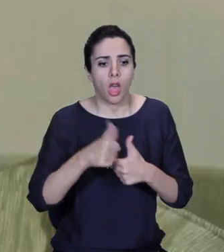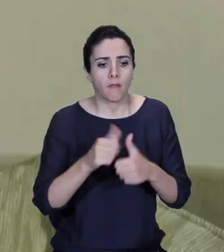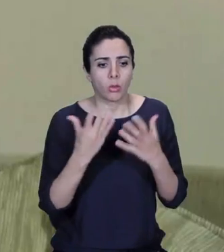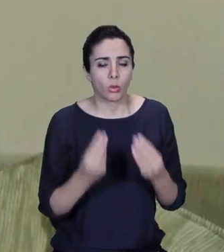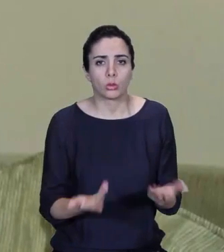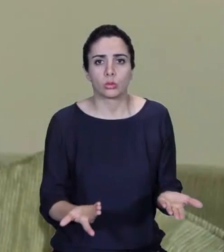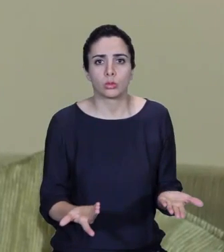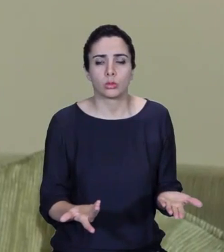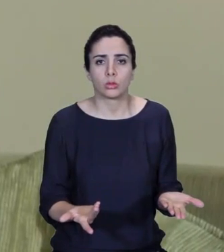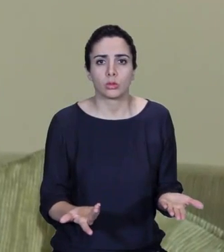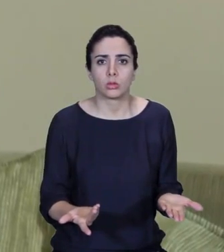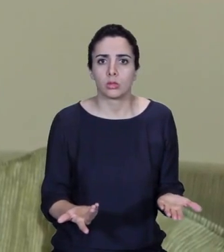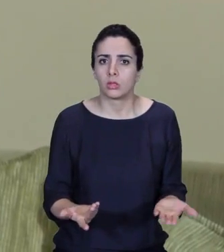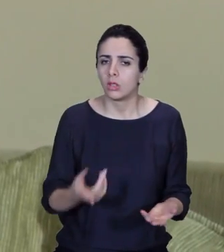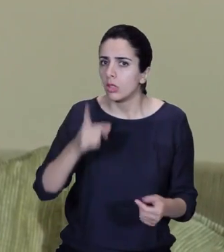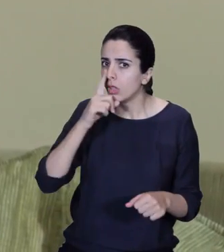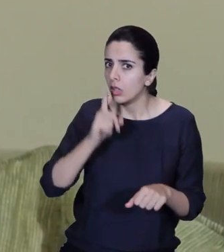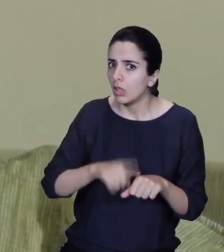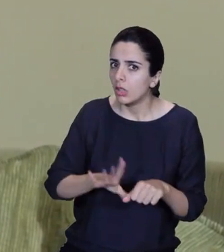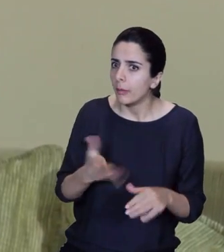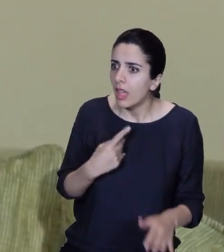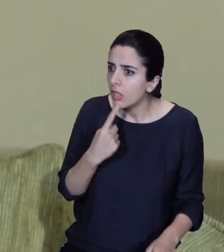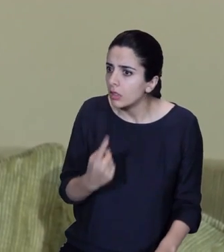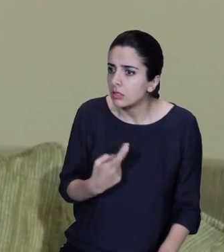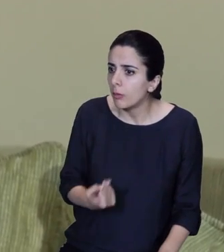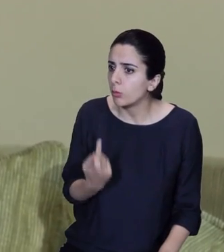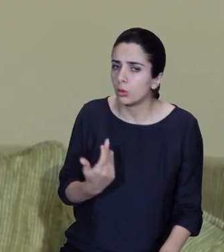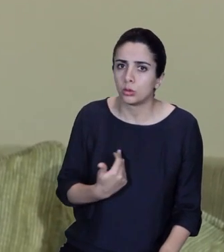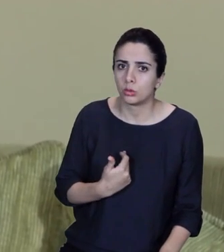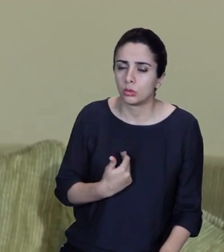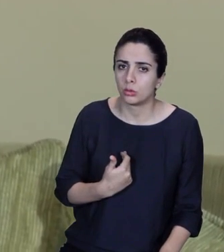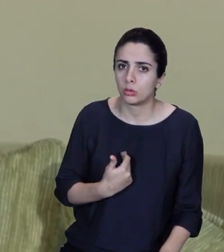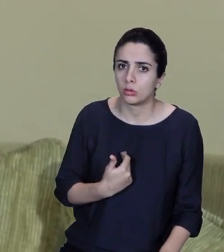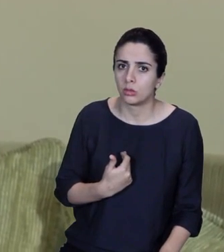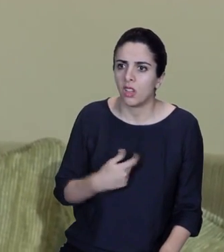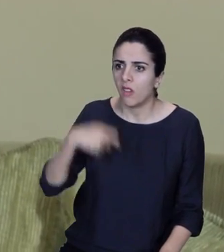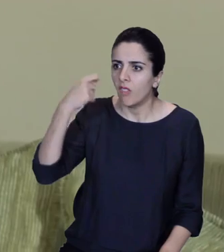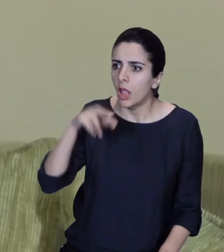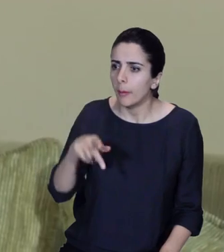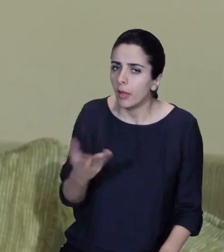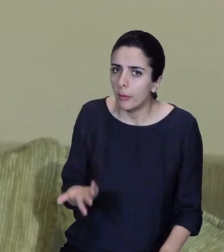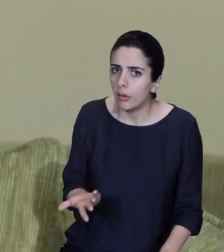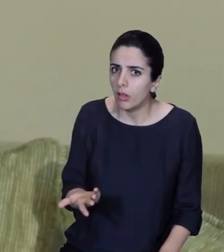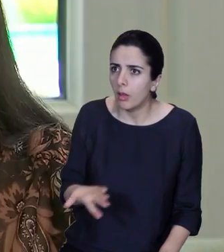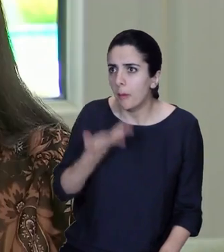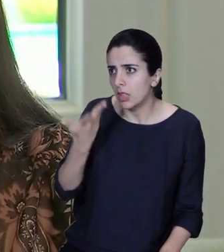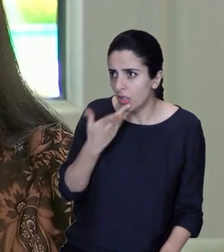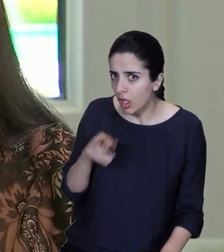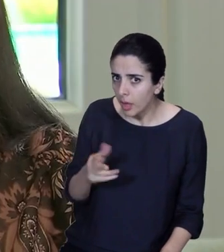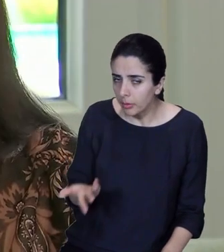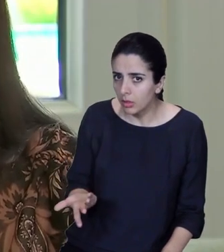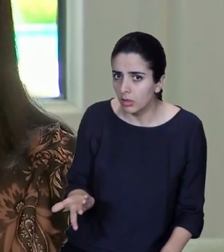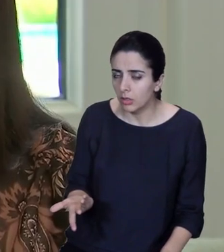bitti. Allah'ım, ne desem boş. Film gibi mi diyeyim, masal gibi mi?